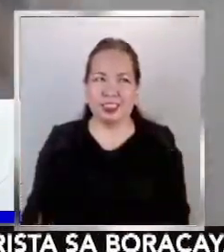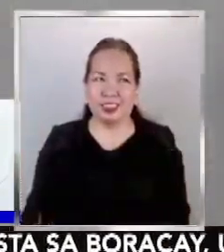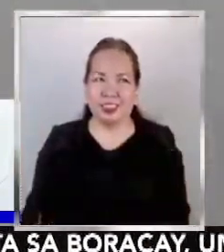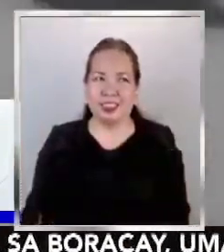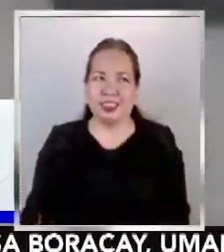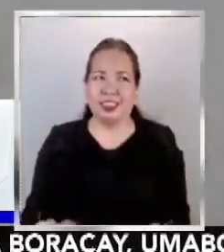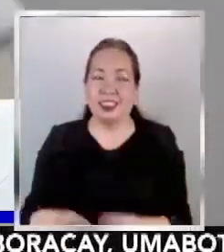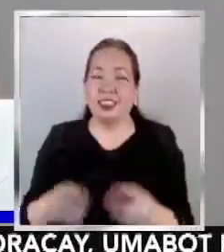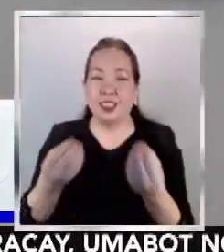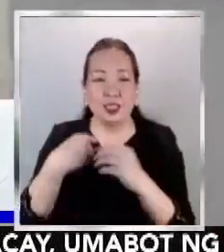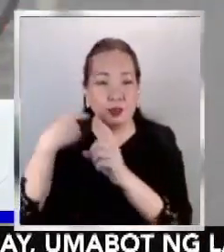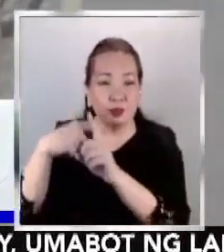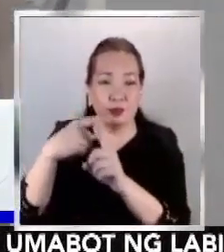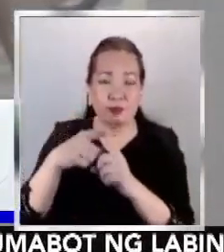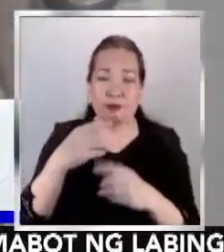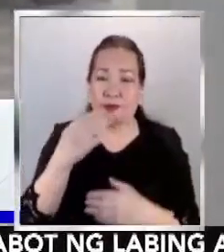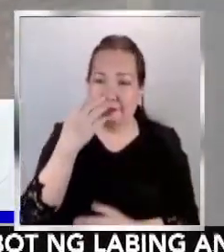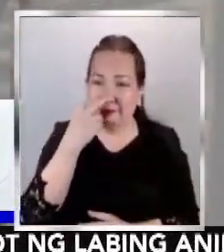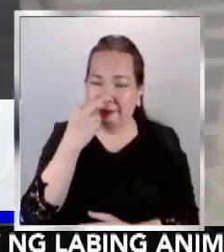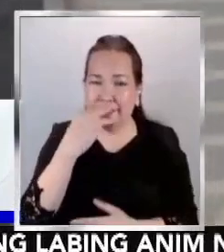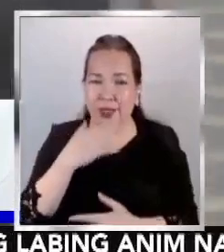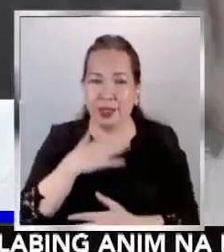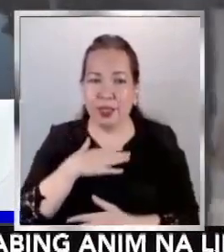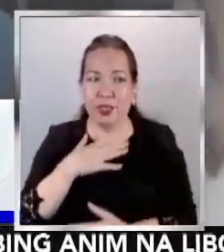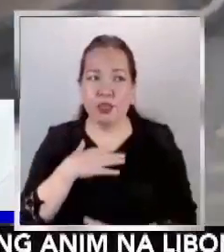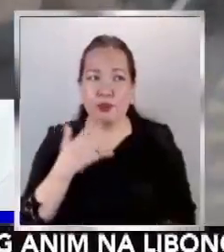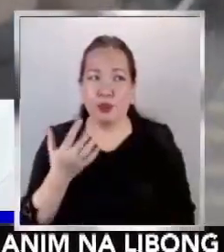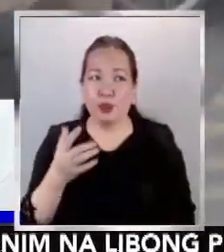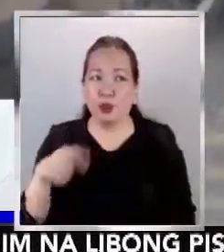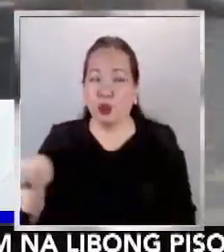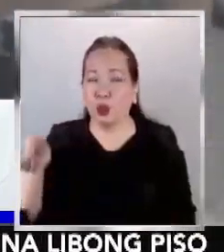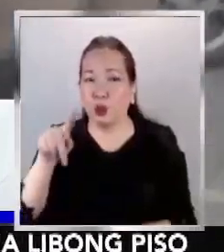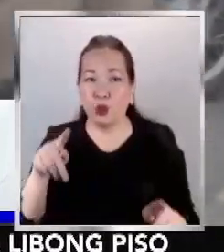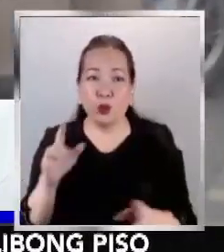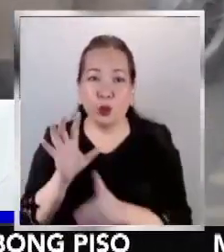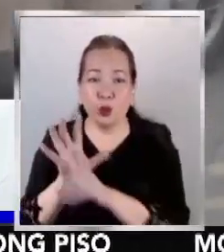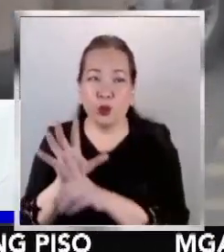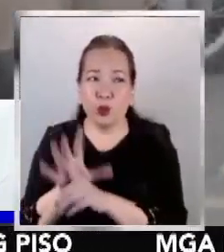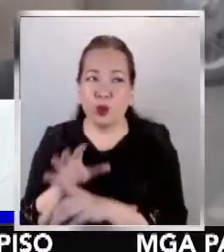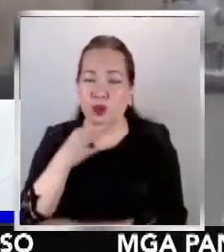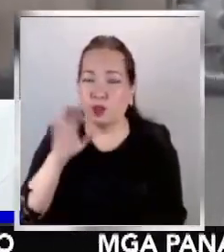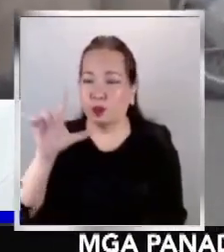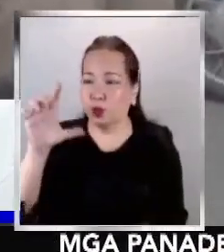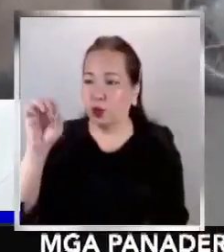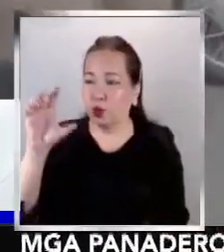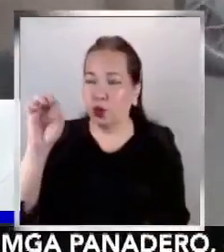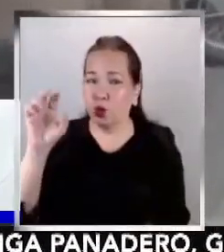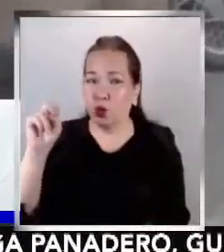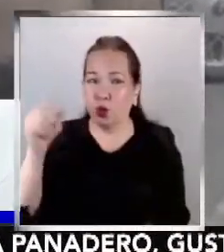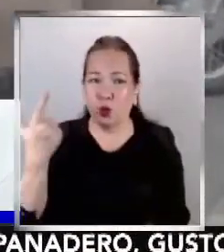good vibes si Crocman sa certified lolong viewers dahil mapabata, lalaki o babae, may